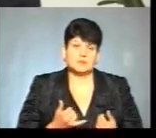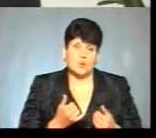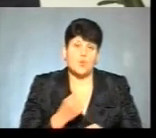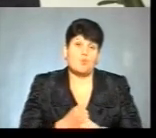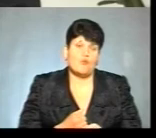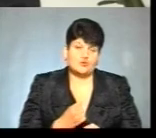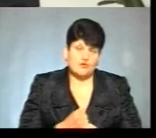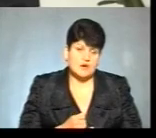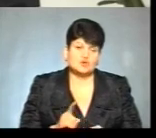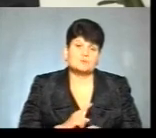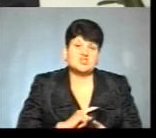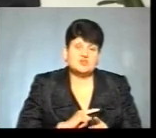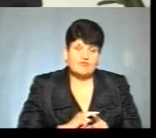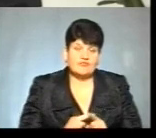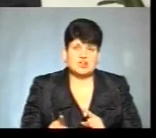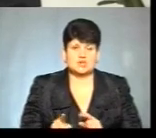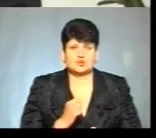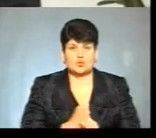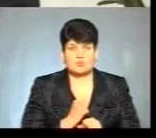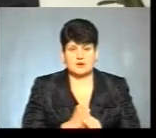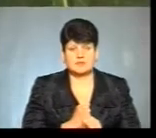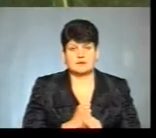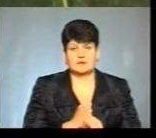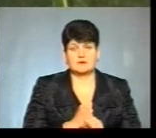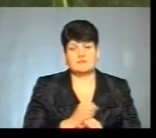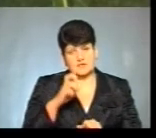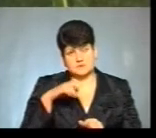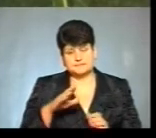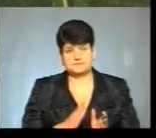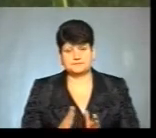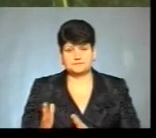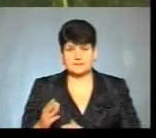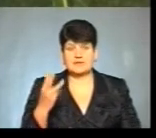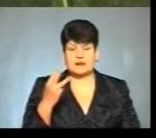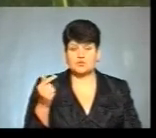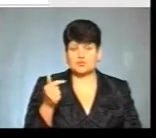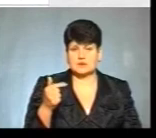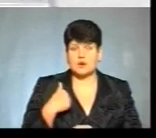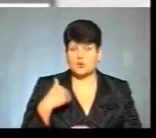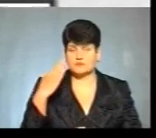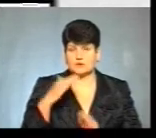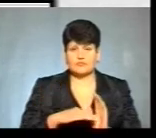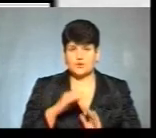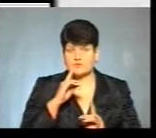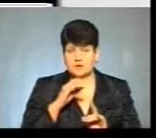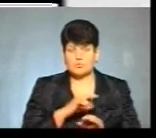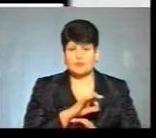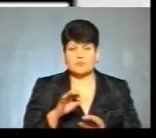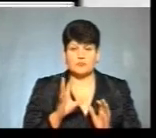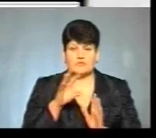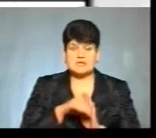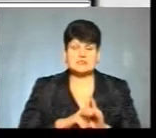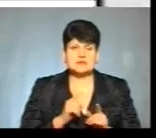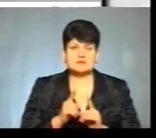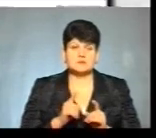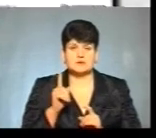все-таки швидше навести в країні лад. 3 грудня на голосуванні у Верховній Раді висунули проект про внесення змін до